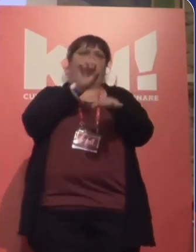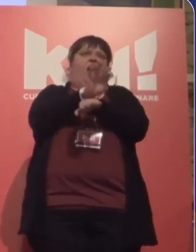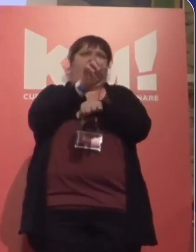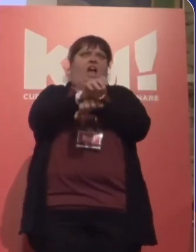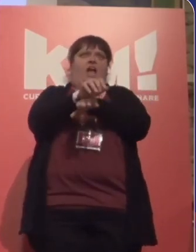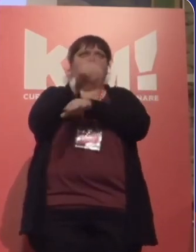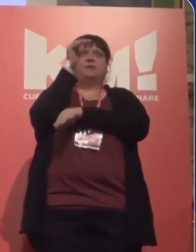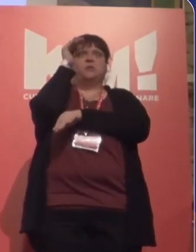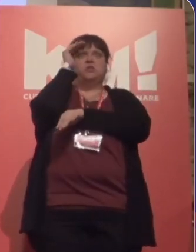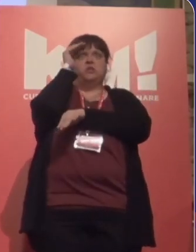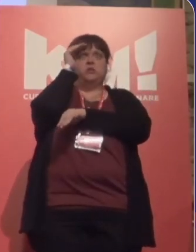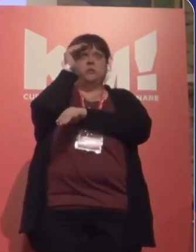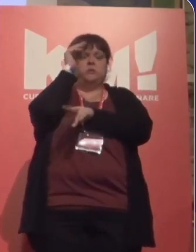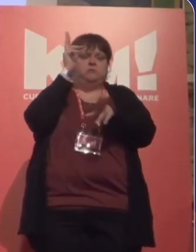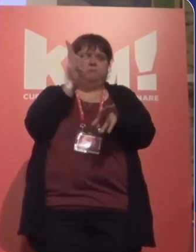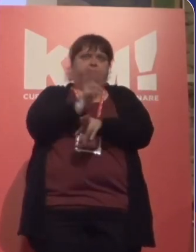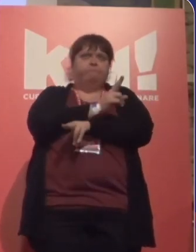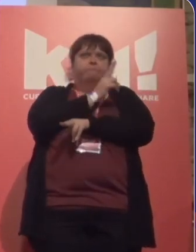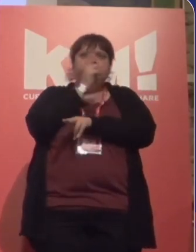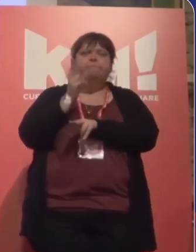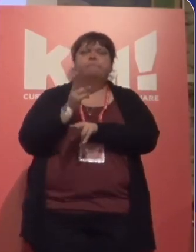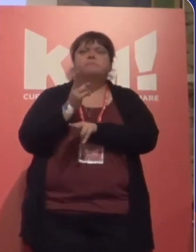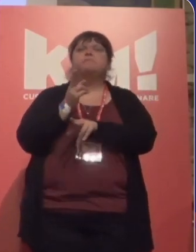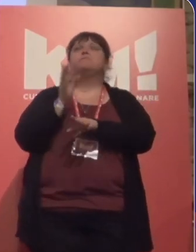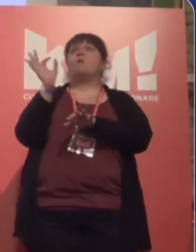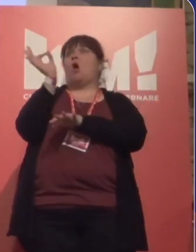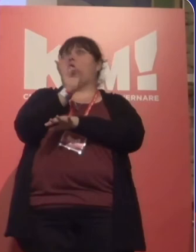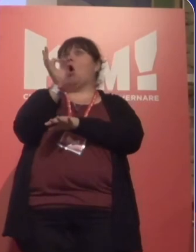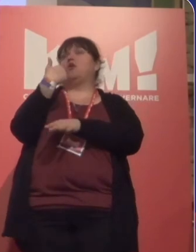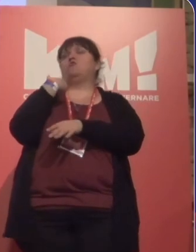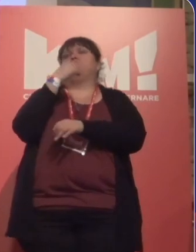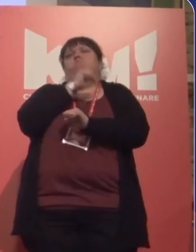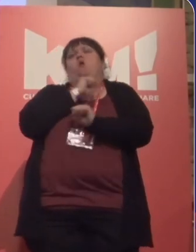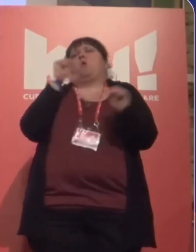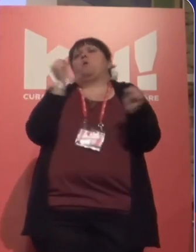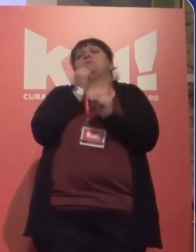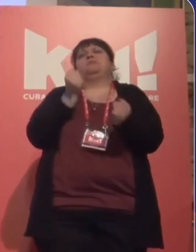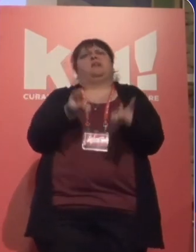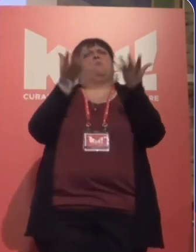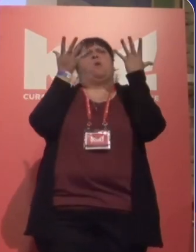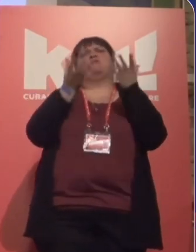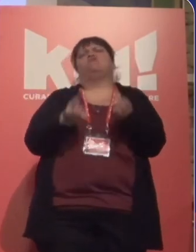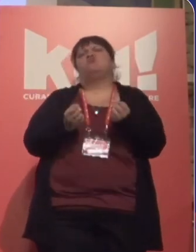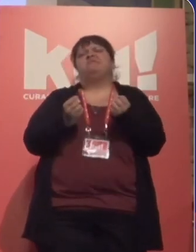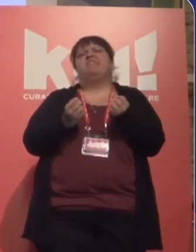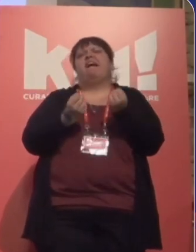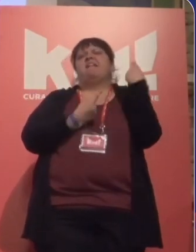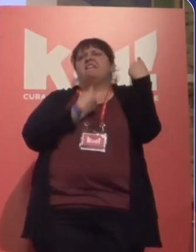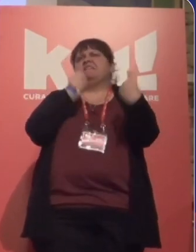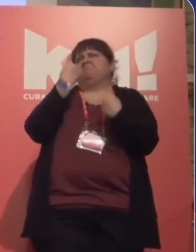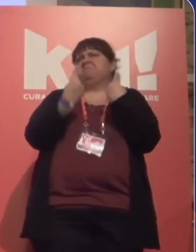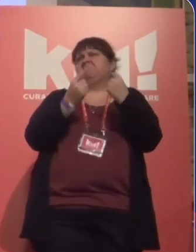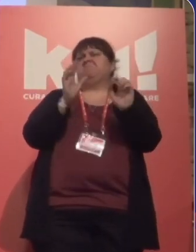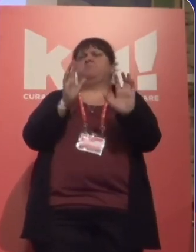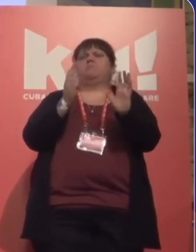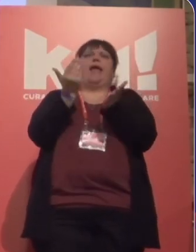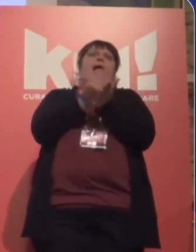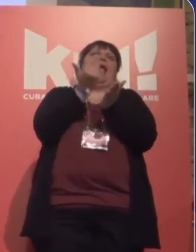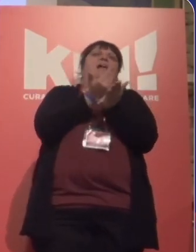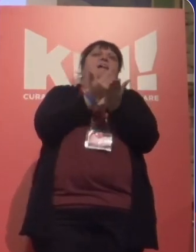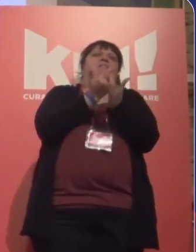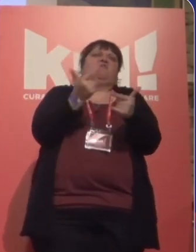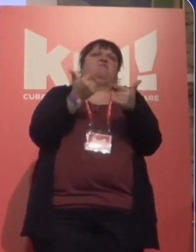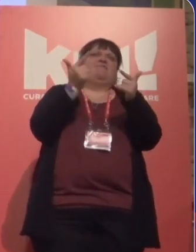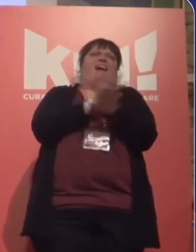ancora io credo che non sia accettabile un contesto nel quale nelle nostre città non vi fornisco altri numeri perché ne ho già fatti